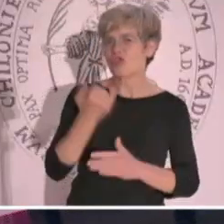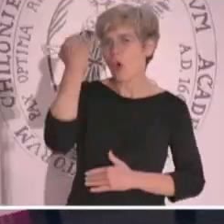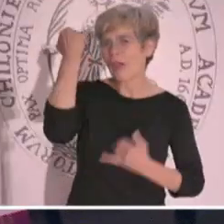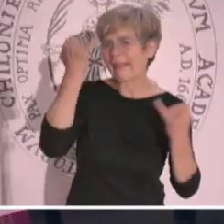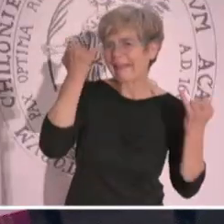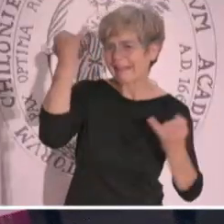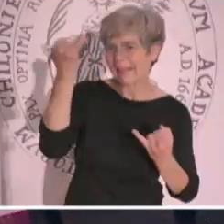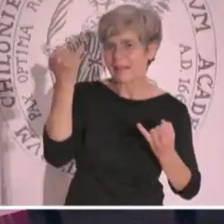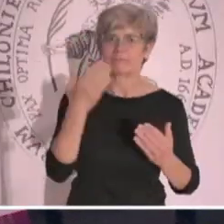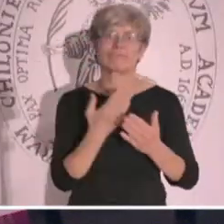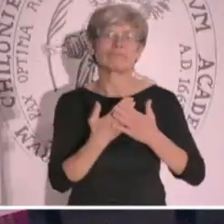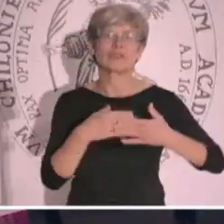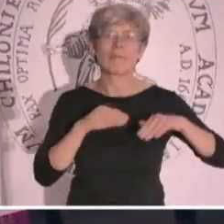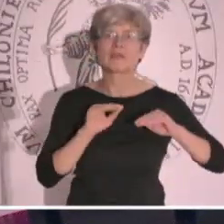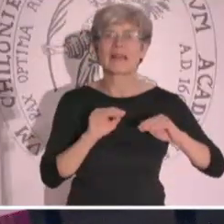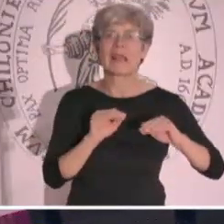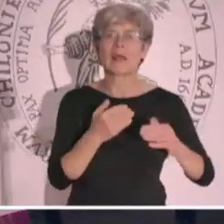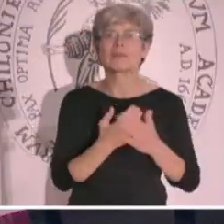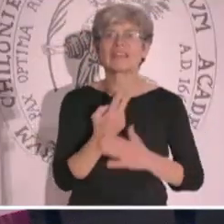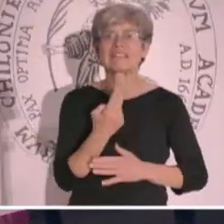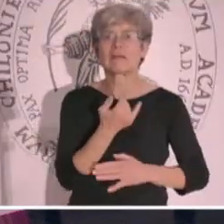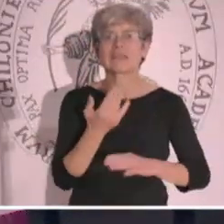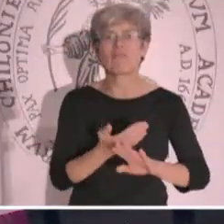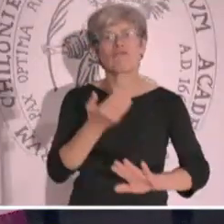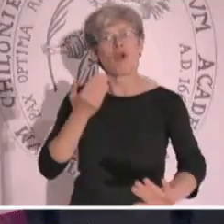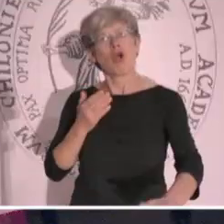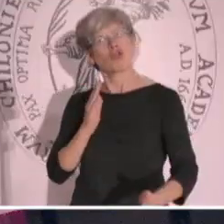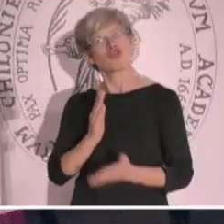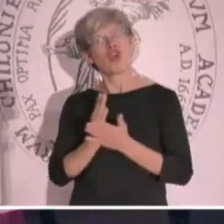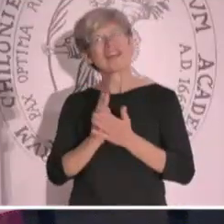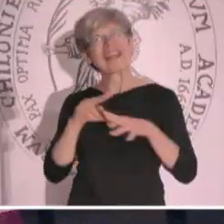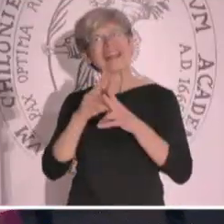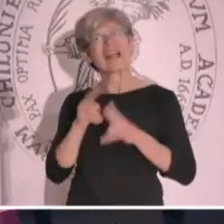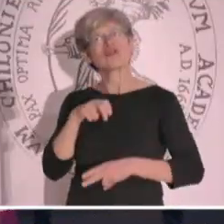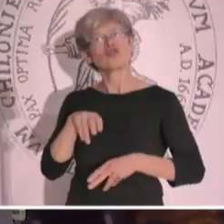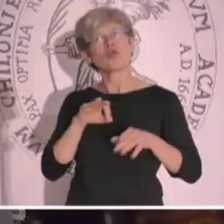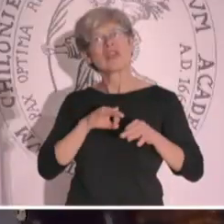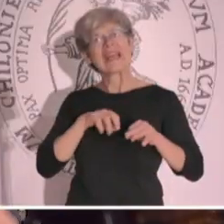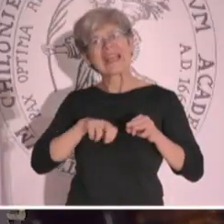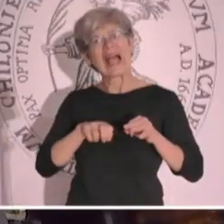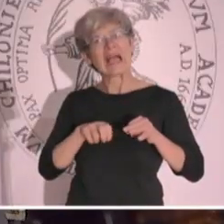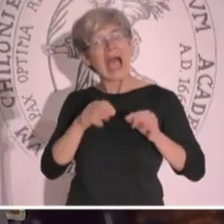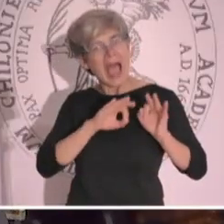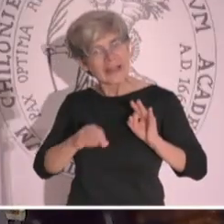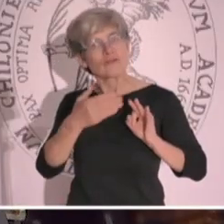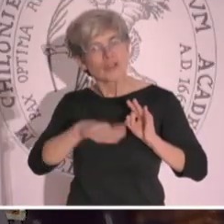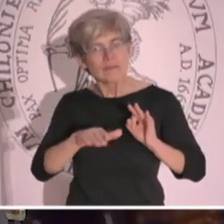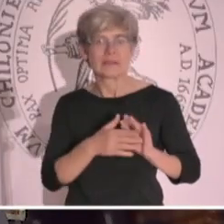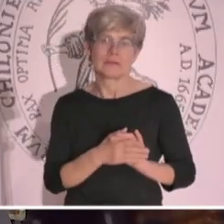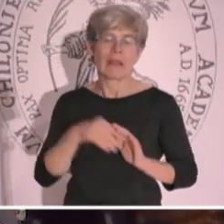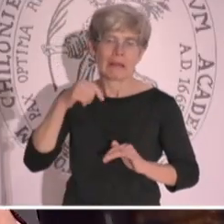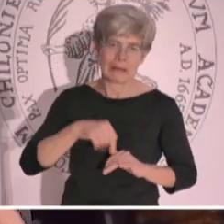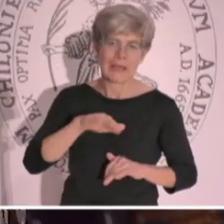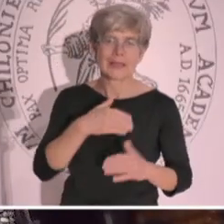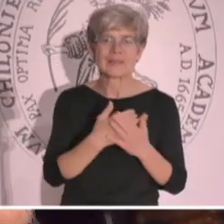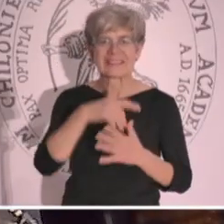Lehre, indem wir bereits vor 20 Jahren die ersten internationalen Studiengänge eingeführt haben. Wir machen natürlich die Ingenieursausbildung in